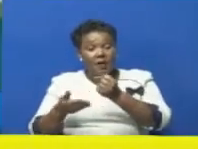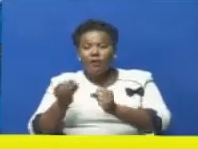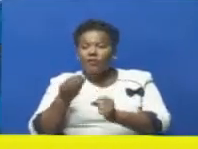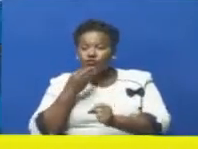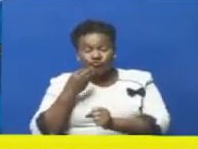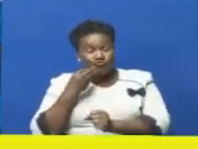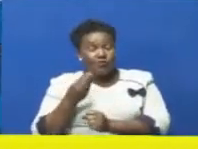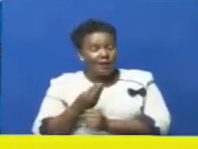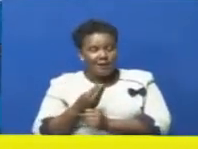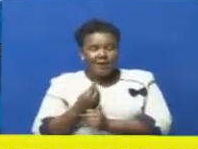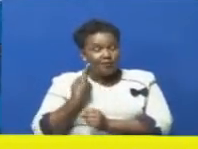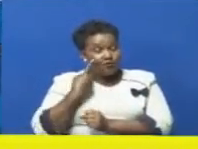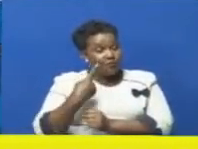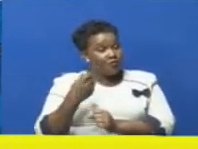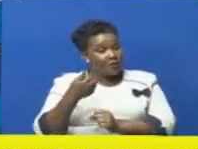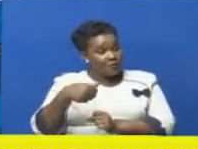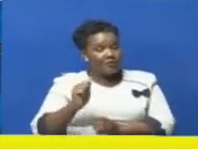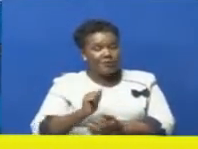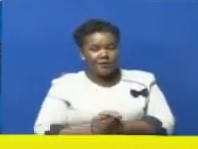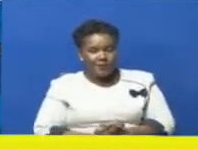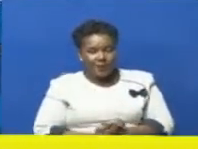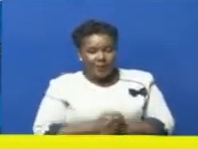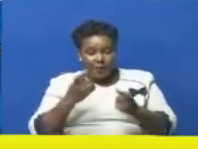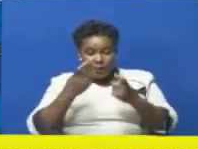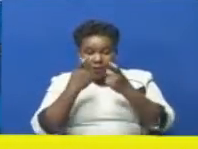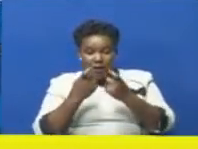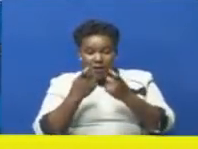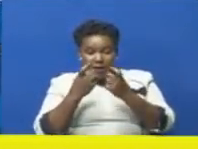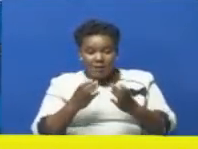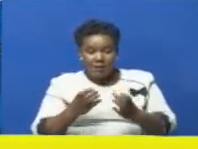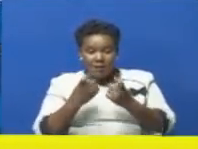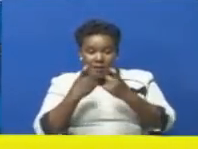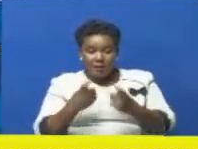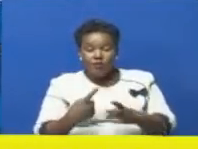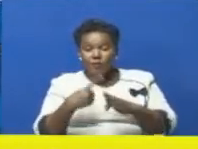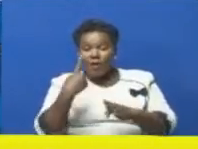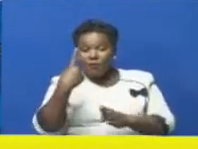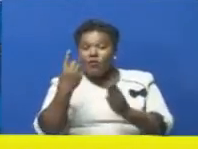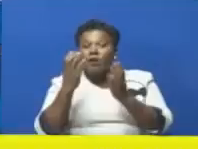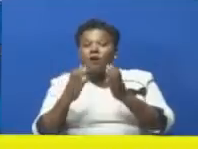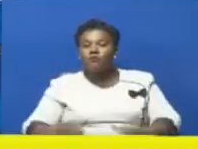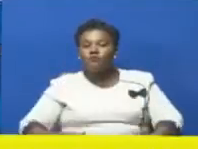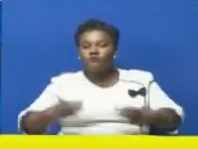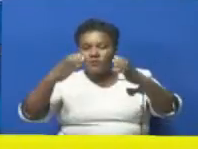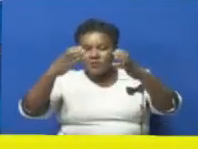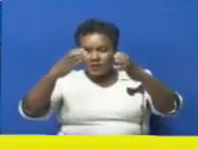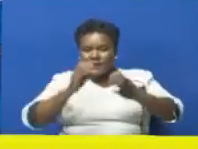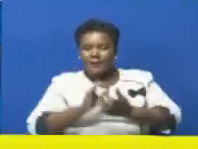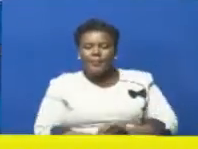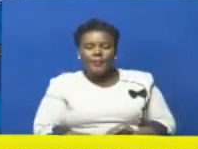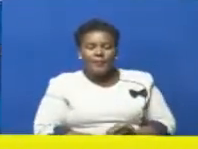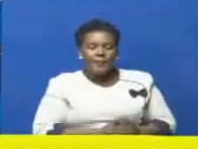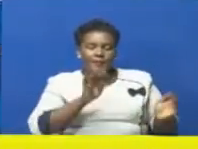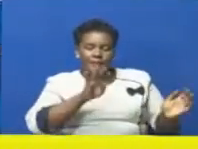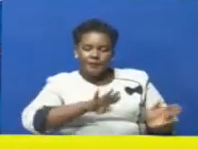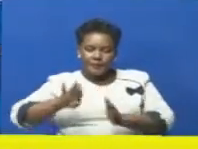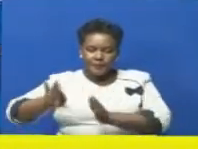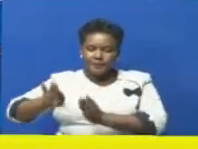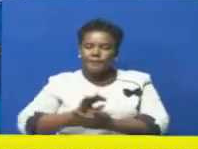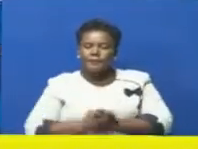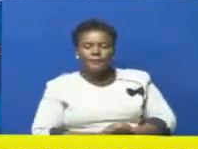TBC1, zilivyosimama kwa gunia la kilo 100. Tuendelee na habari nyingine